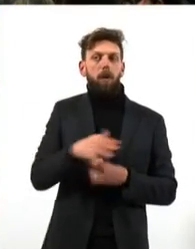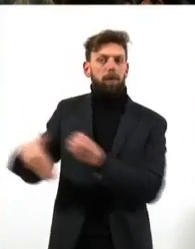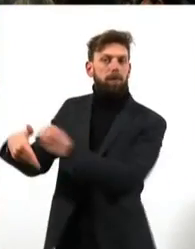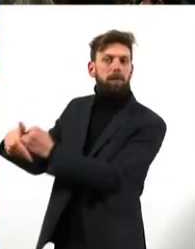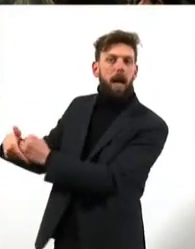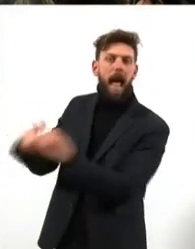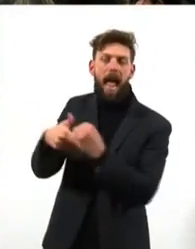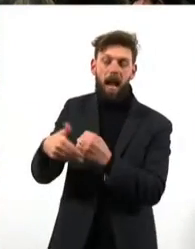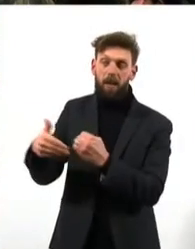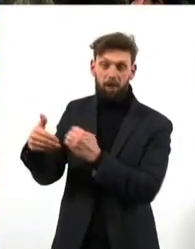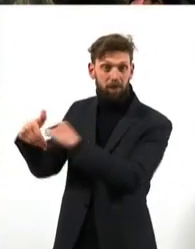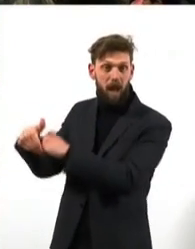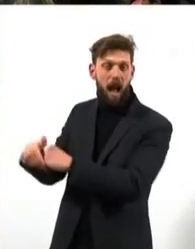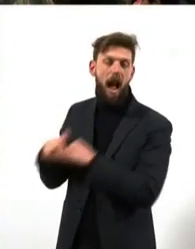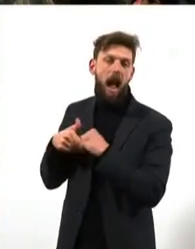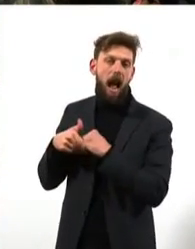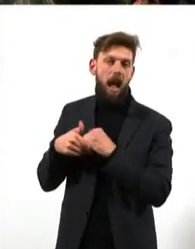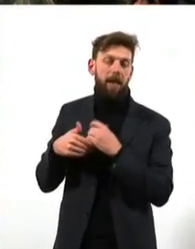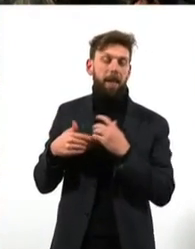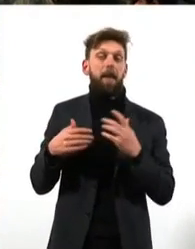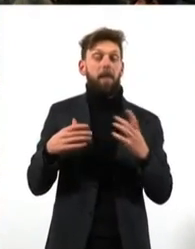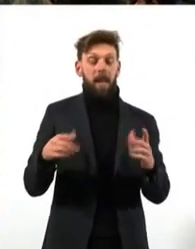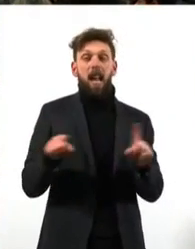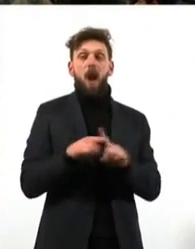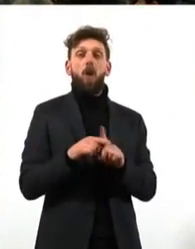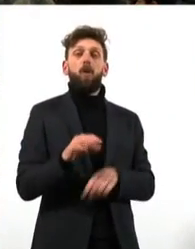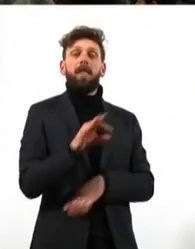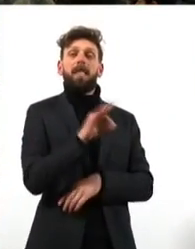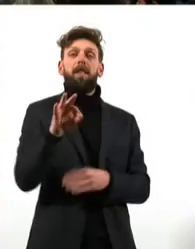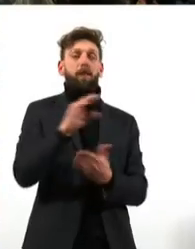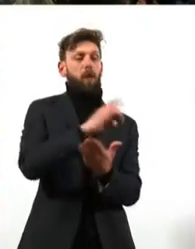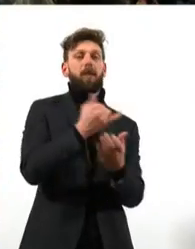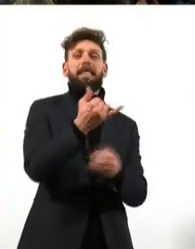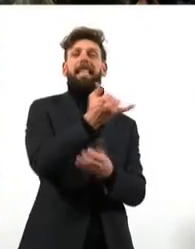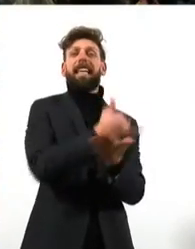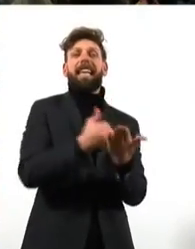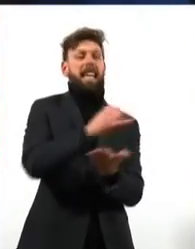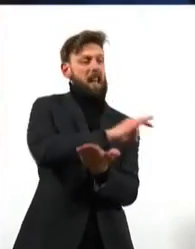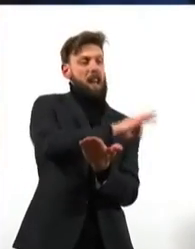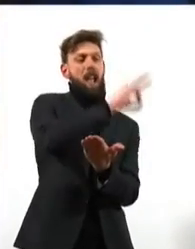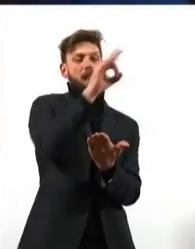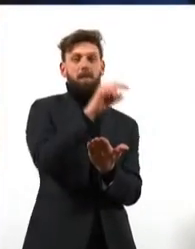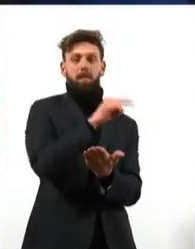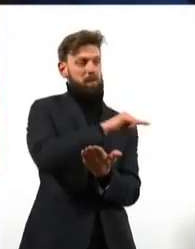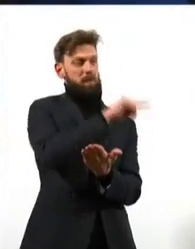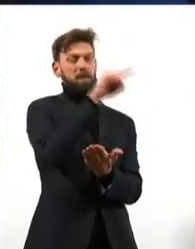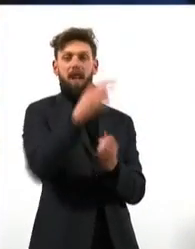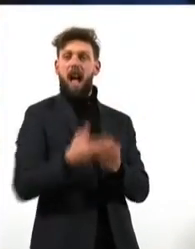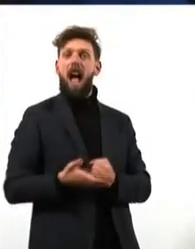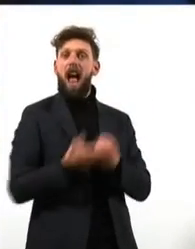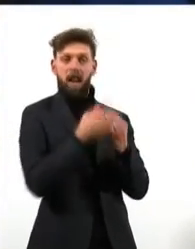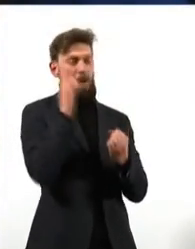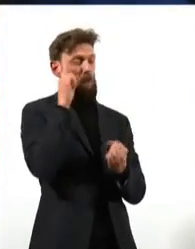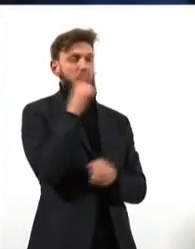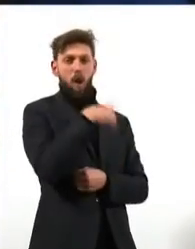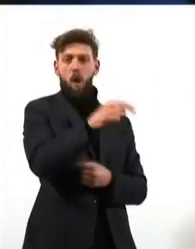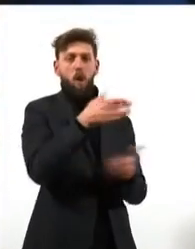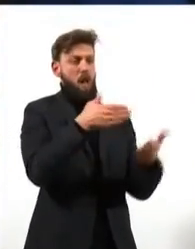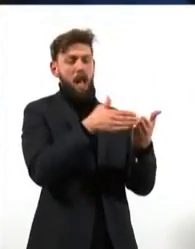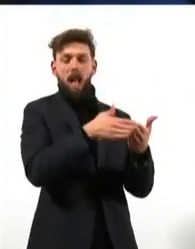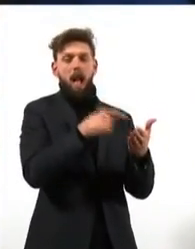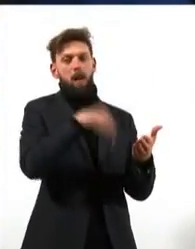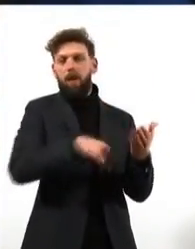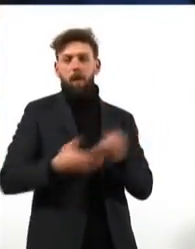Mais pour moi, franchement, c'est les Outre-mer qu'on devrait aider plus parce qu'ils sont vraiment en galère. Et je pense qu'on devrait faire quelque chose pour